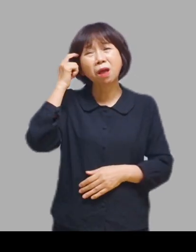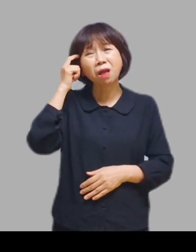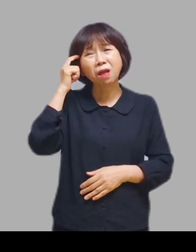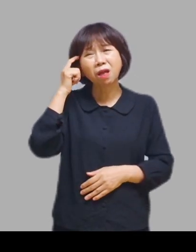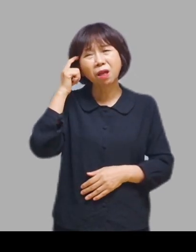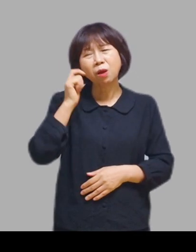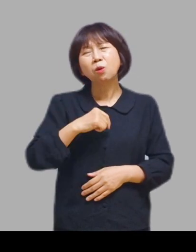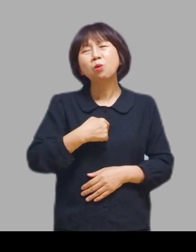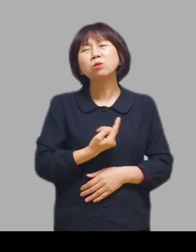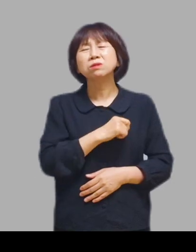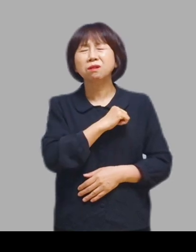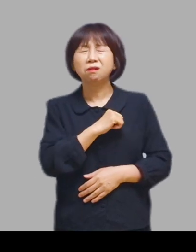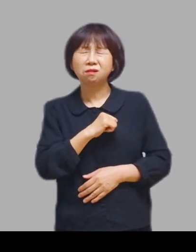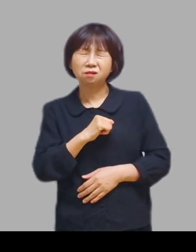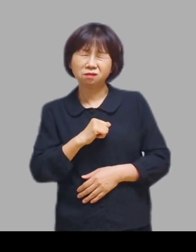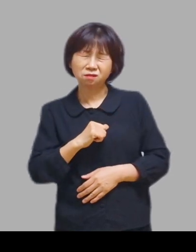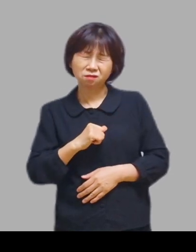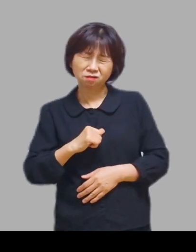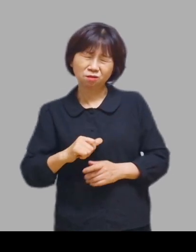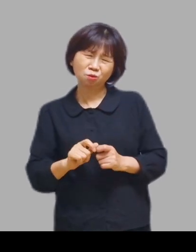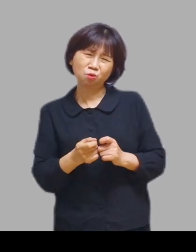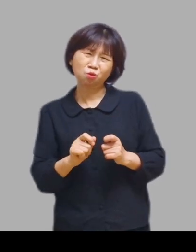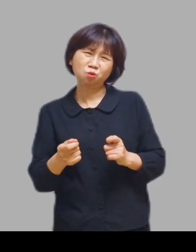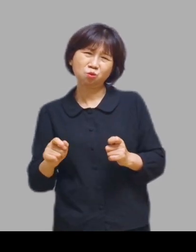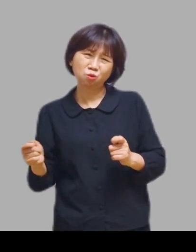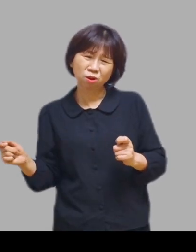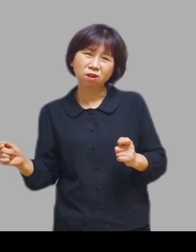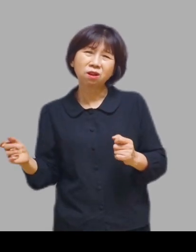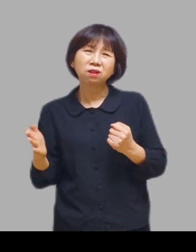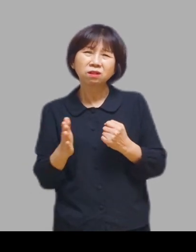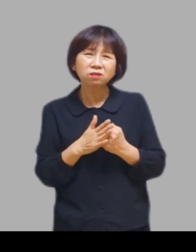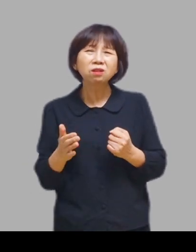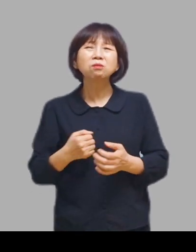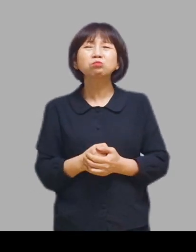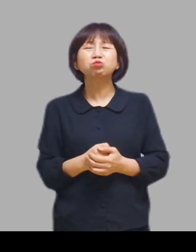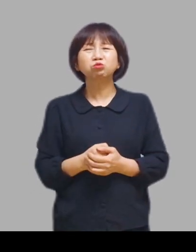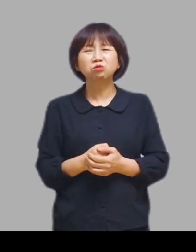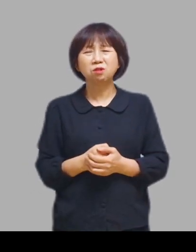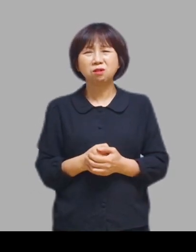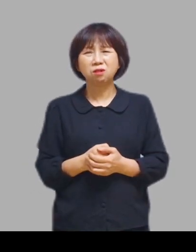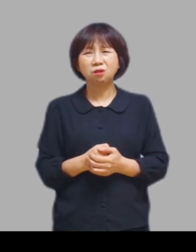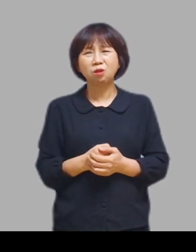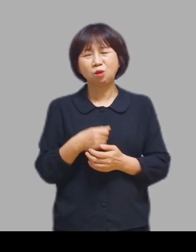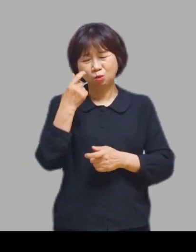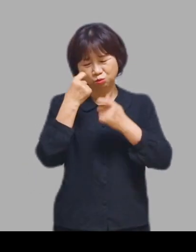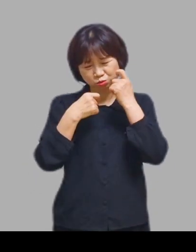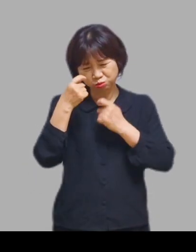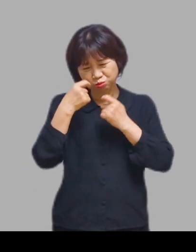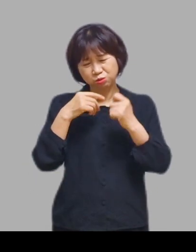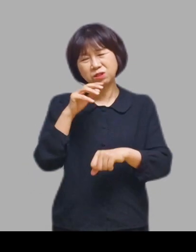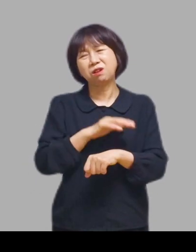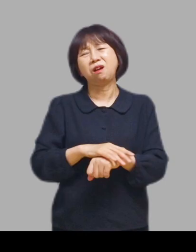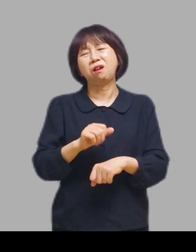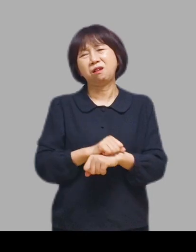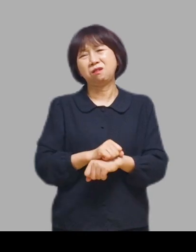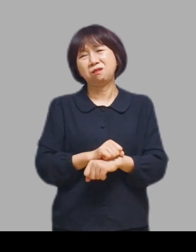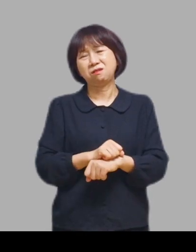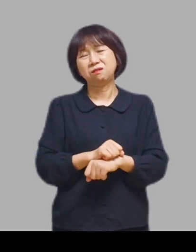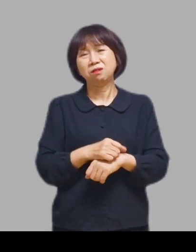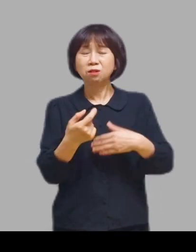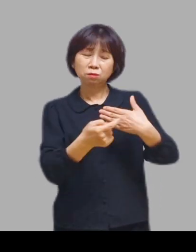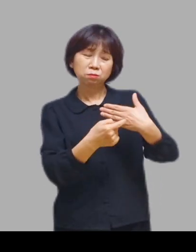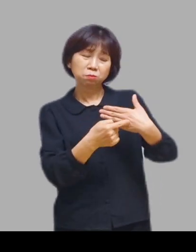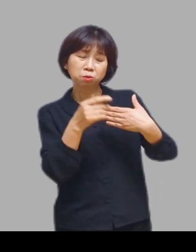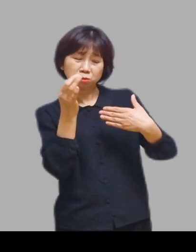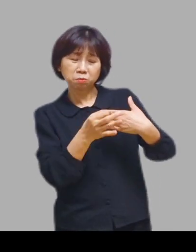시간이 길기 때문인 겁니다. 그래서 우리는 겉으로 보이는 모습만 보지 말아야 합니다. 그 사람의 마음을 한